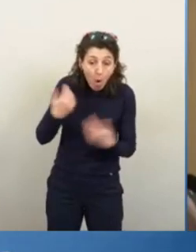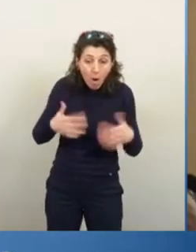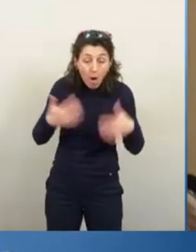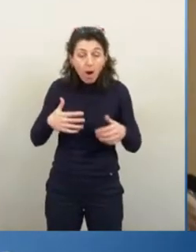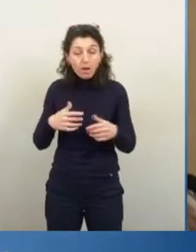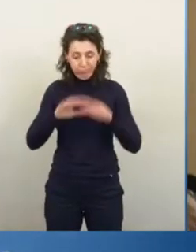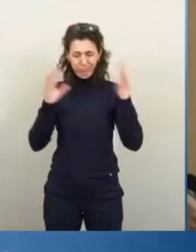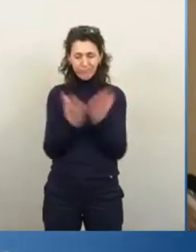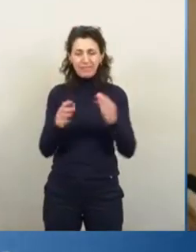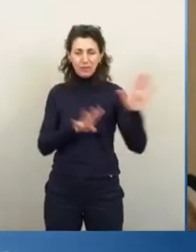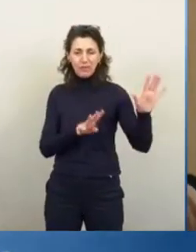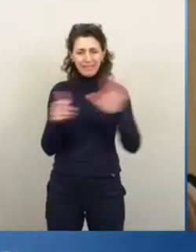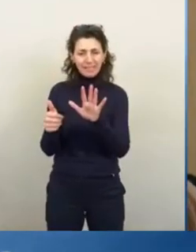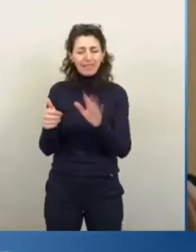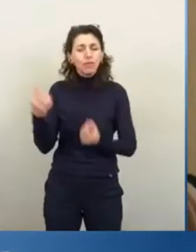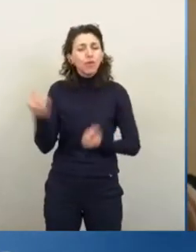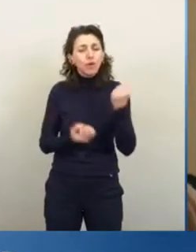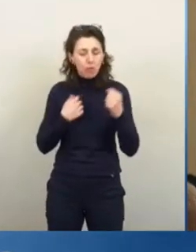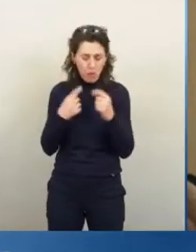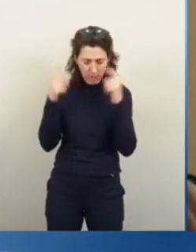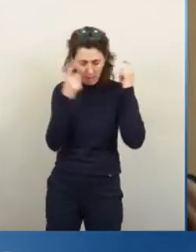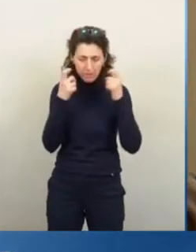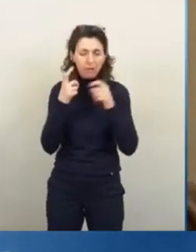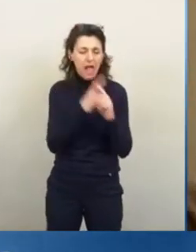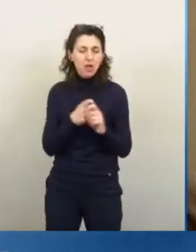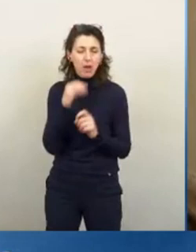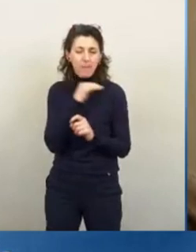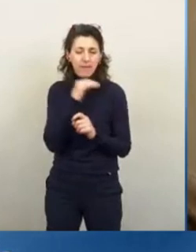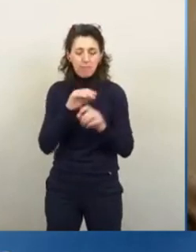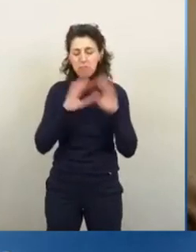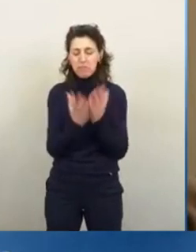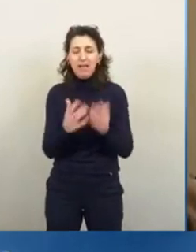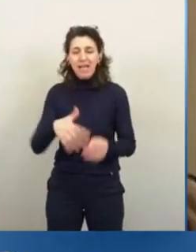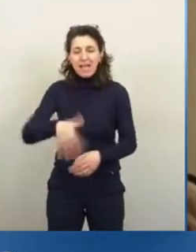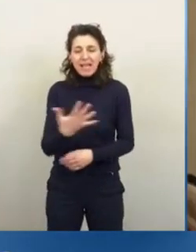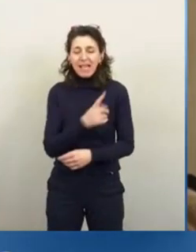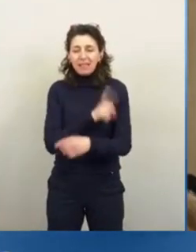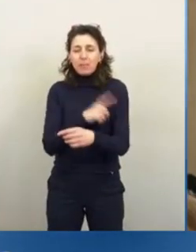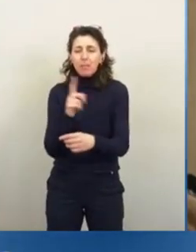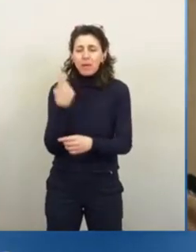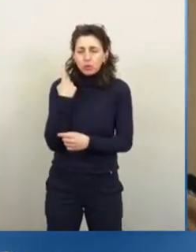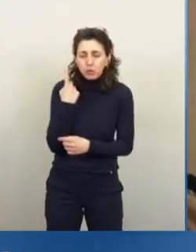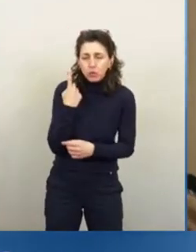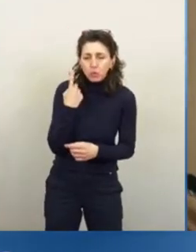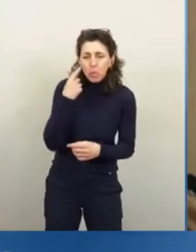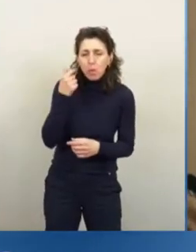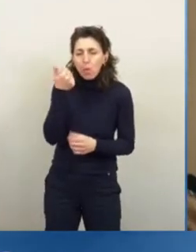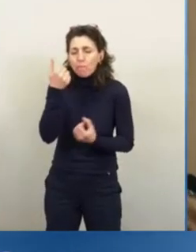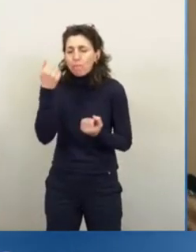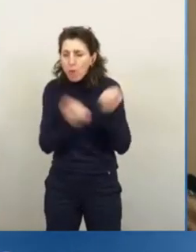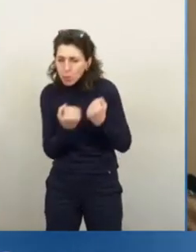alors j'ai calculé j'ai fait un rapide calcul ça représente 15 litres par jour et par véhicule c'est-à-dire que ces véhicules